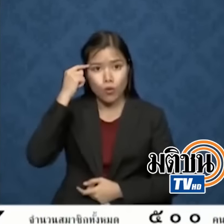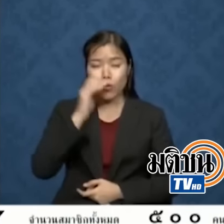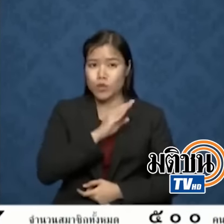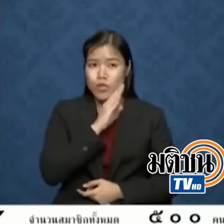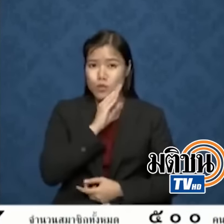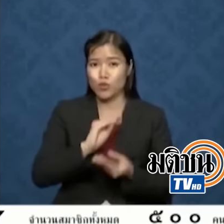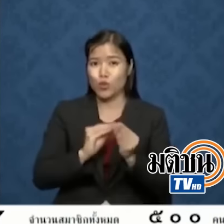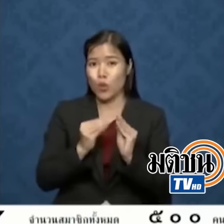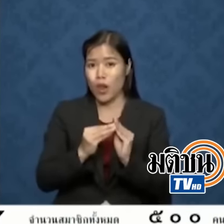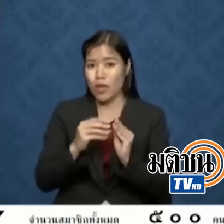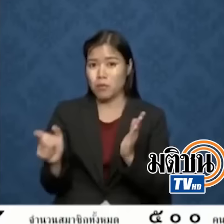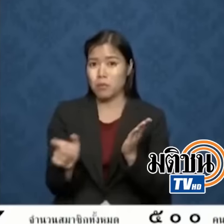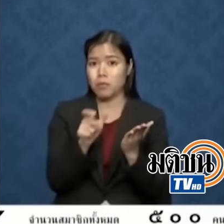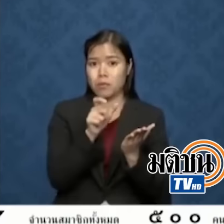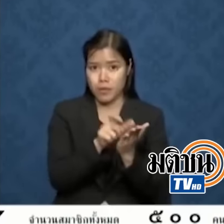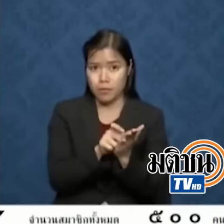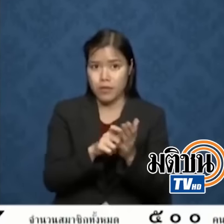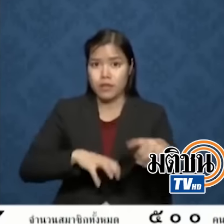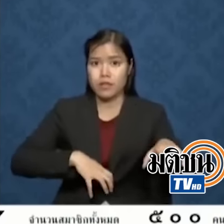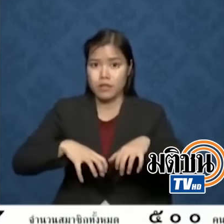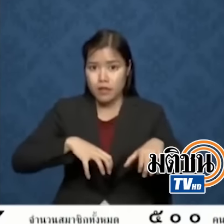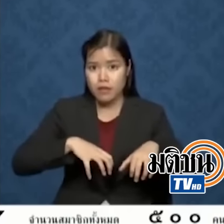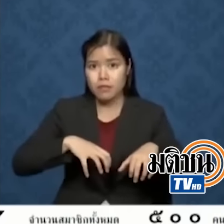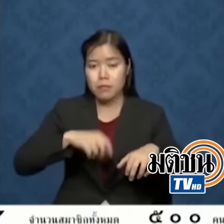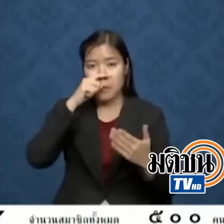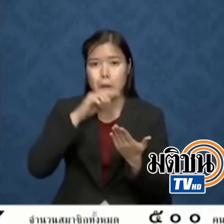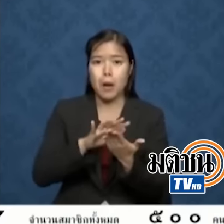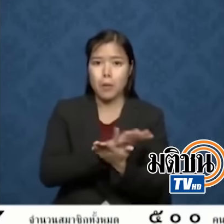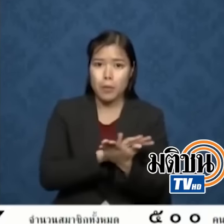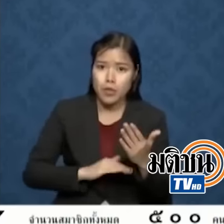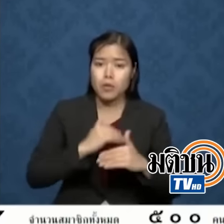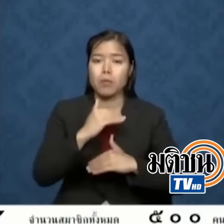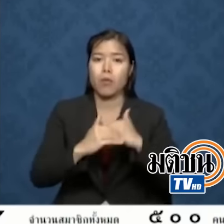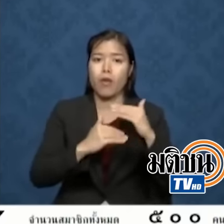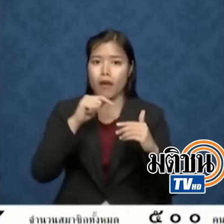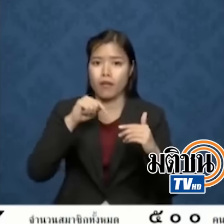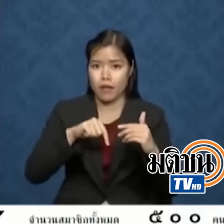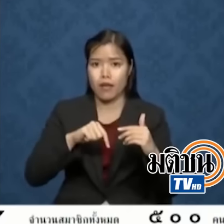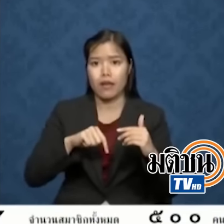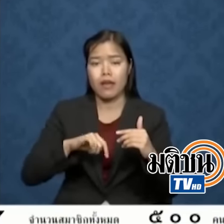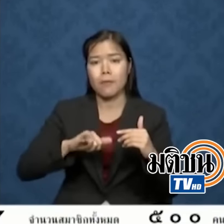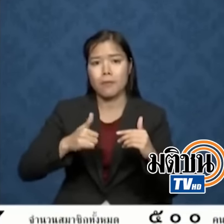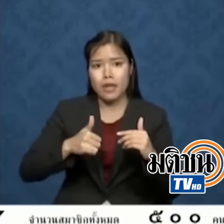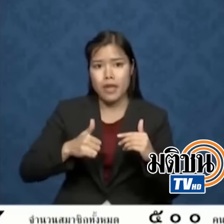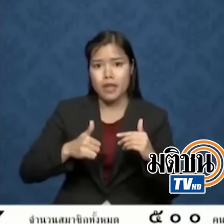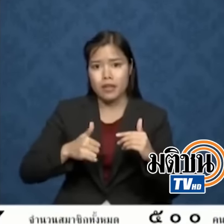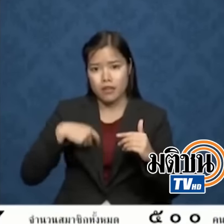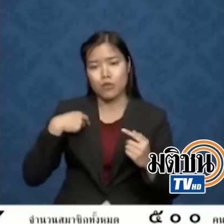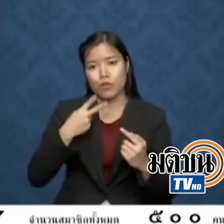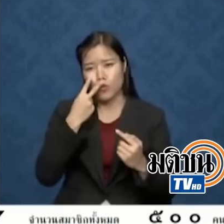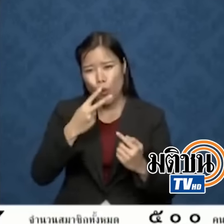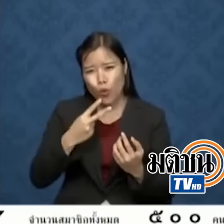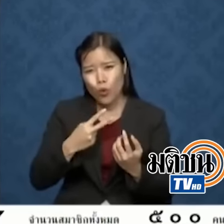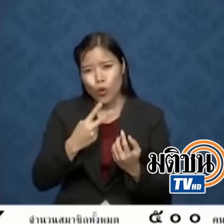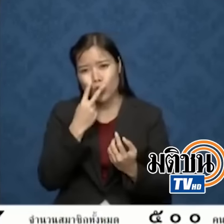ต่ตัวเลขชุดนี้ในการบริหารราชการแผ่นดินผมคิดว่าสุ่มเสี่ยงที่ท่านจะมองสถานการณ์อย่างไม่รอบด้าน